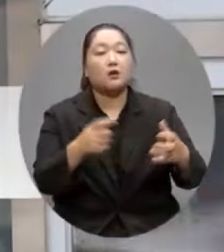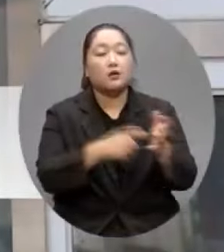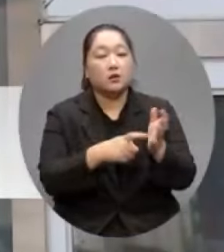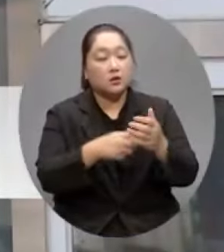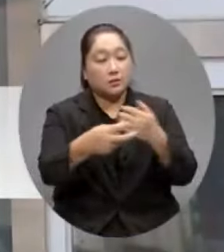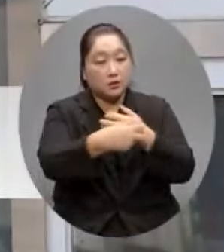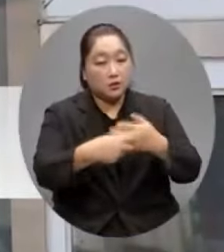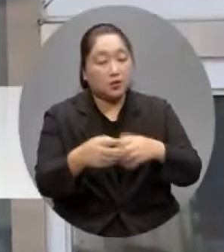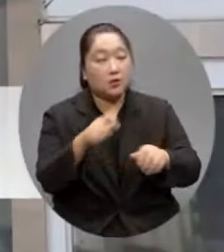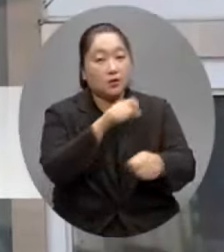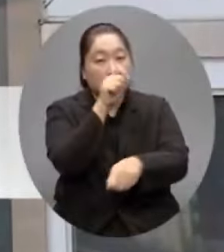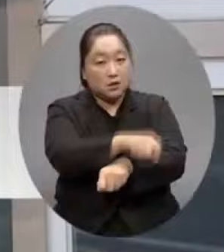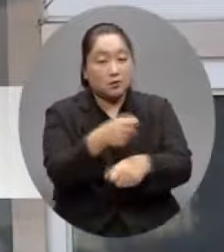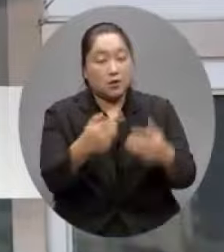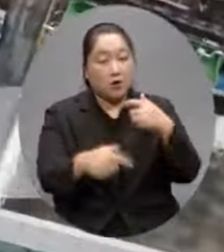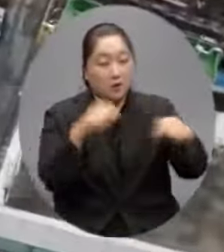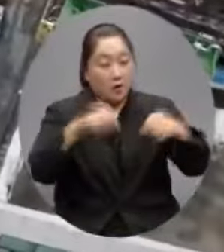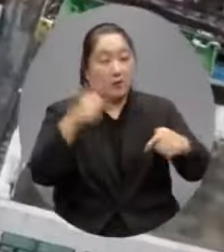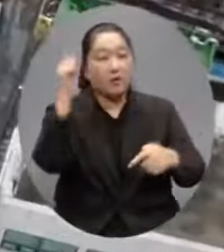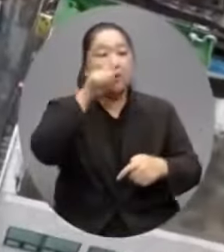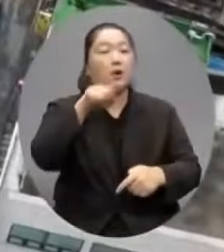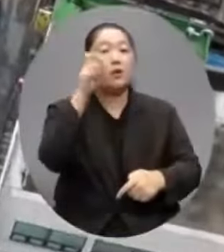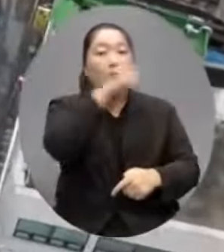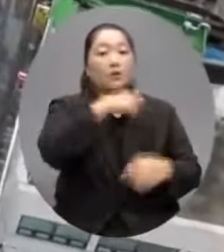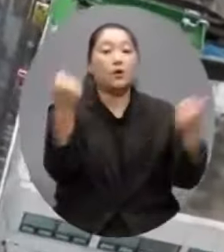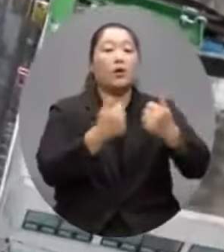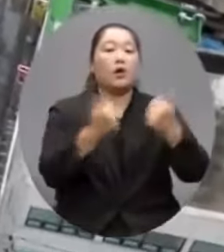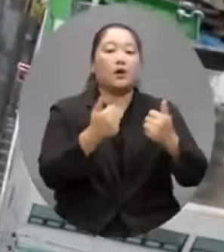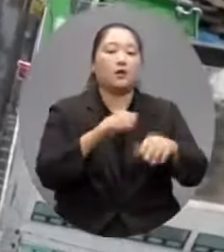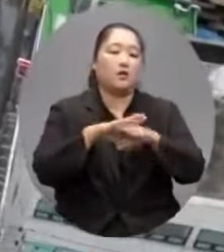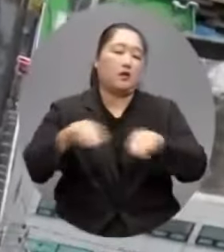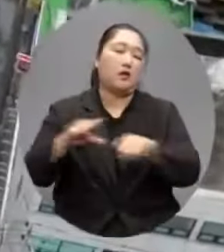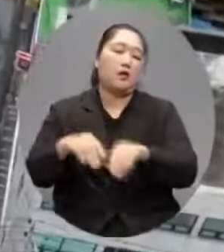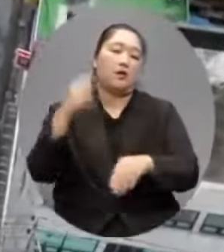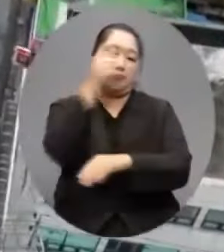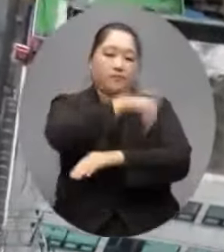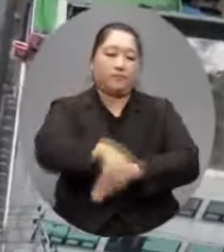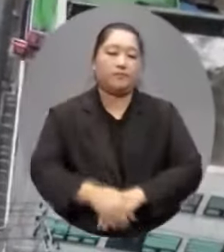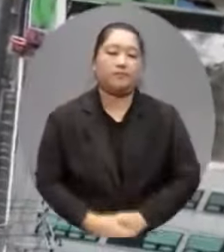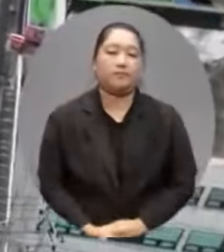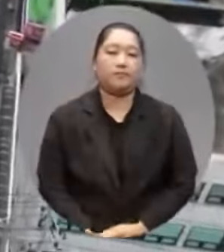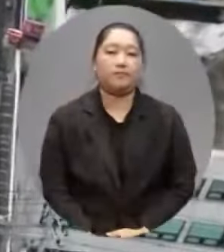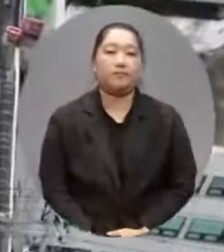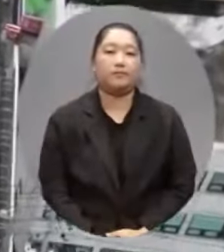실무협의체도 내일 오전 회의를 열어 사태 해결을 도울 계획입니다.